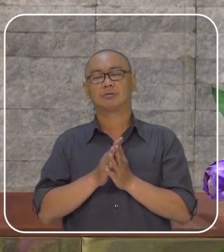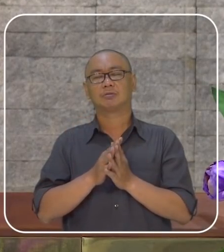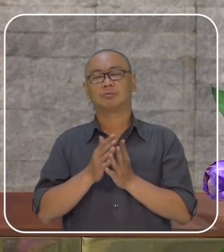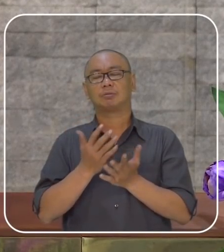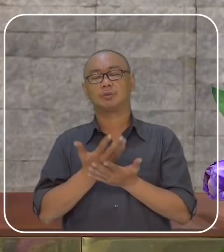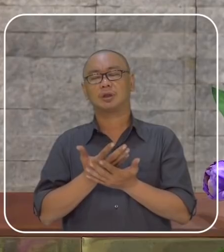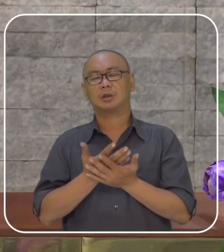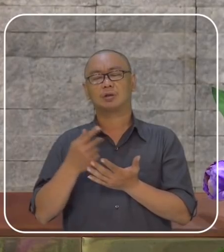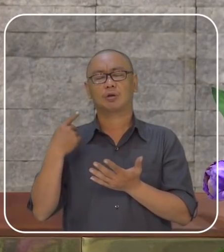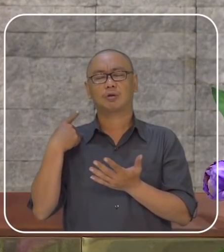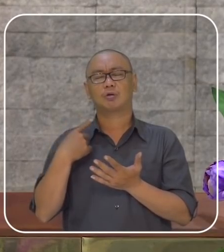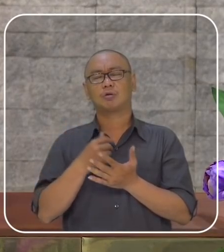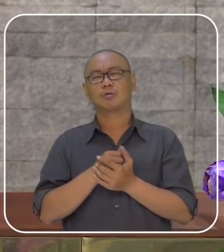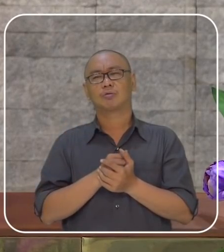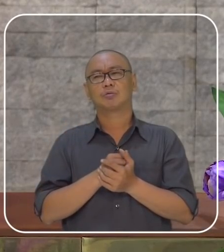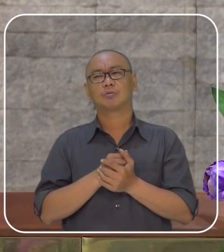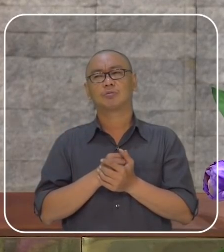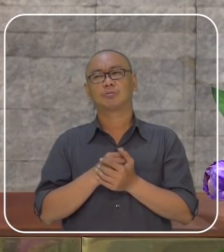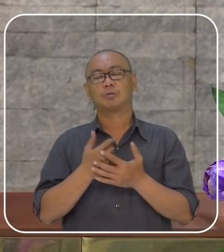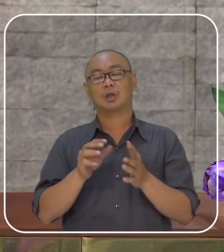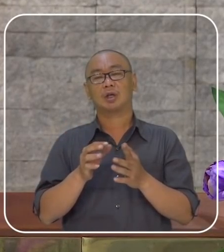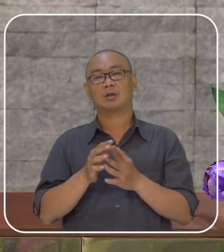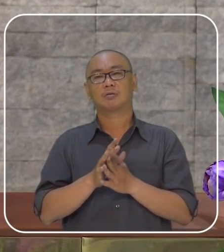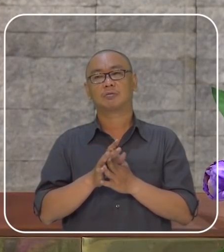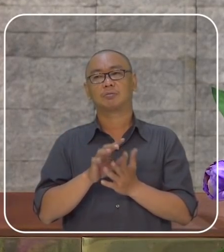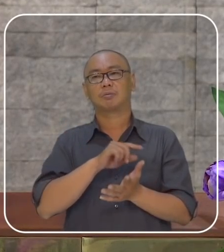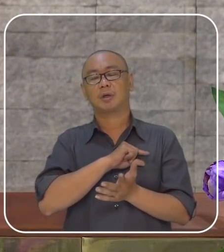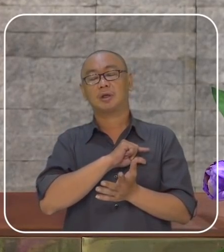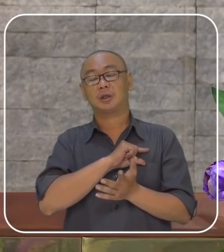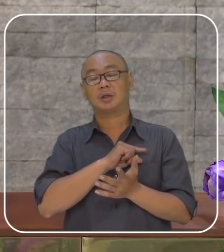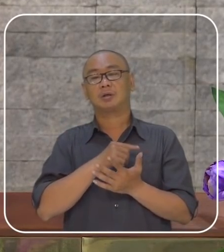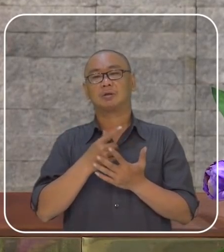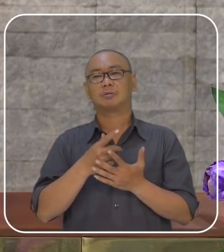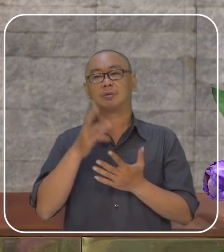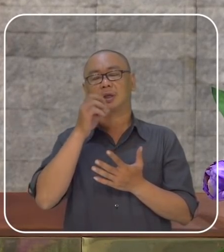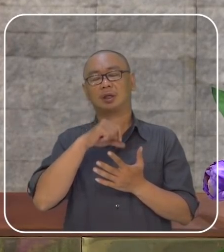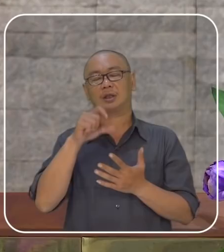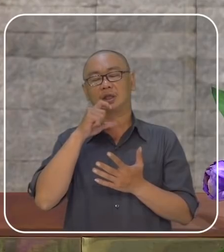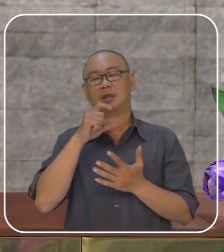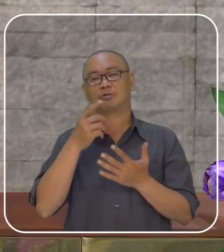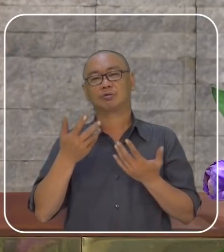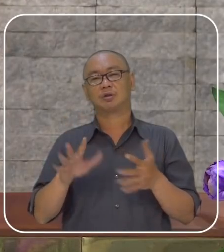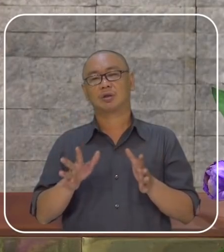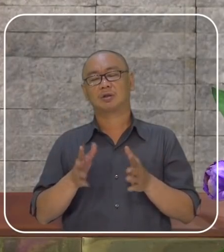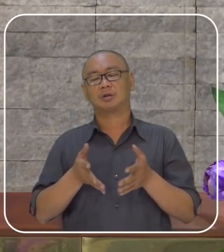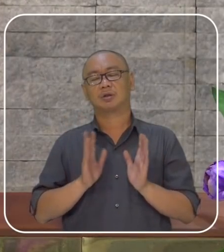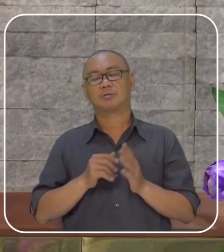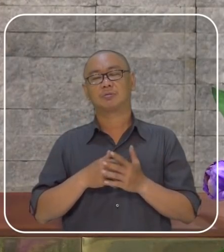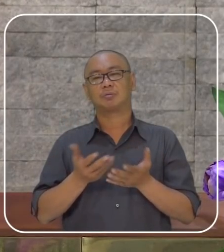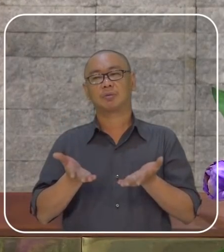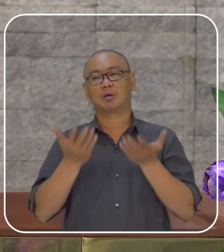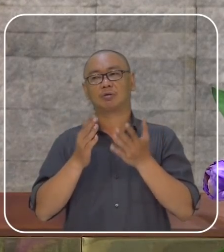tolong agar dengan demikian segala acara-acara yang dipersiapkan dapat membangun